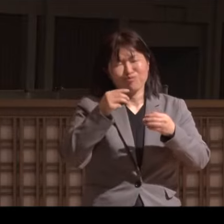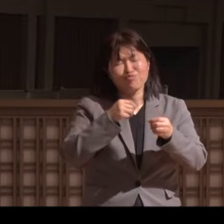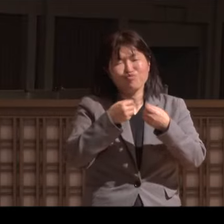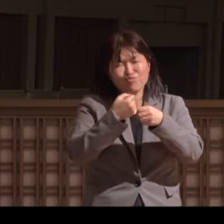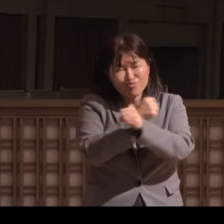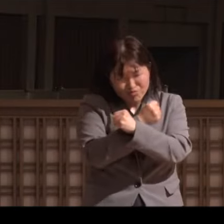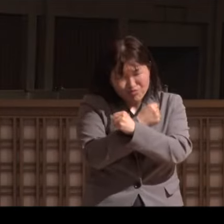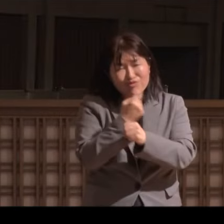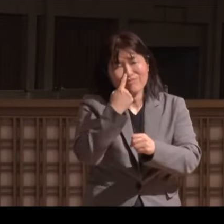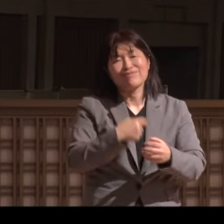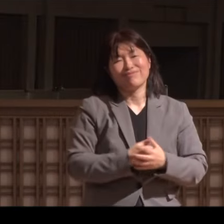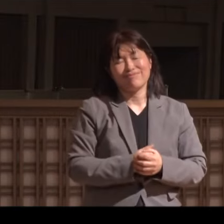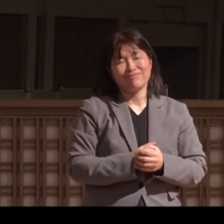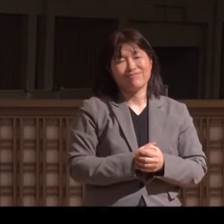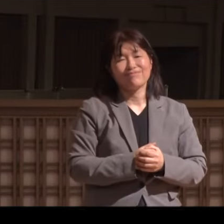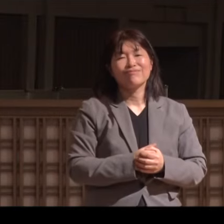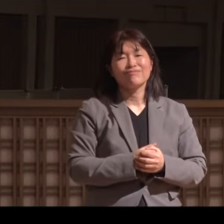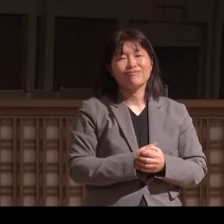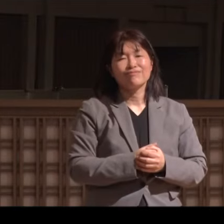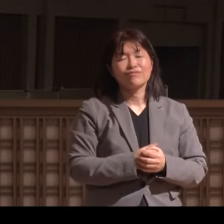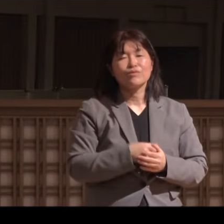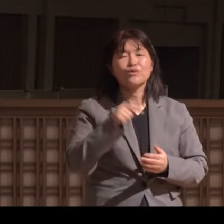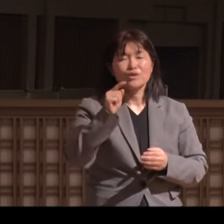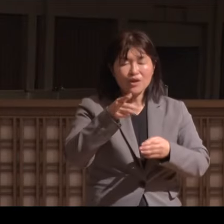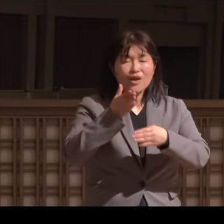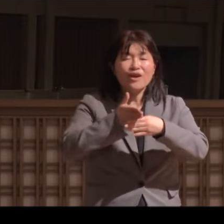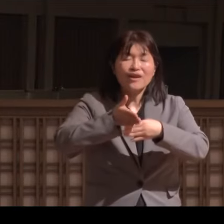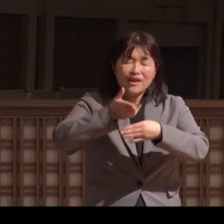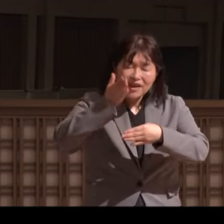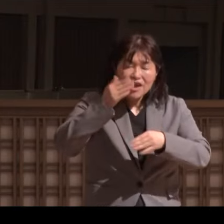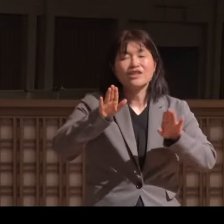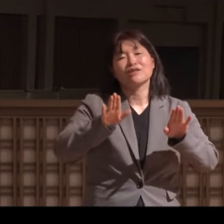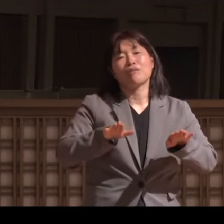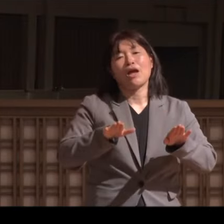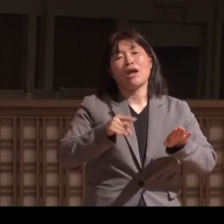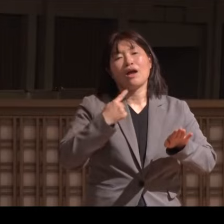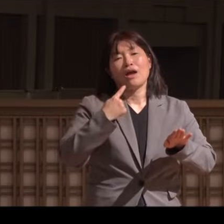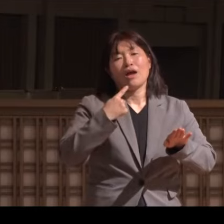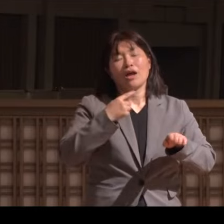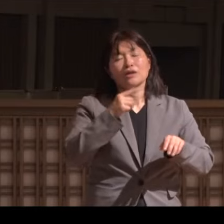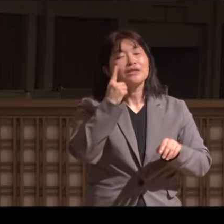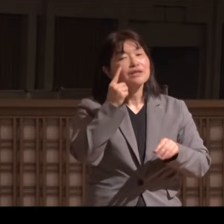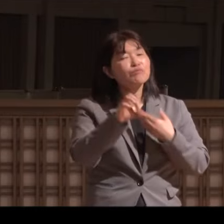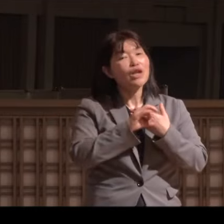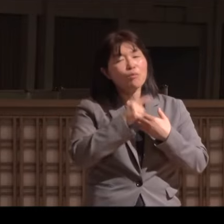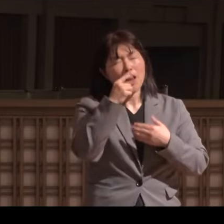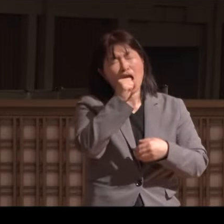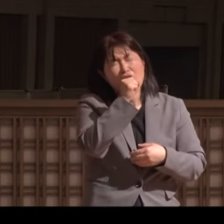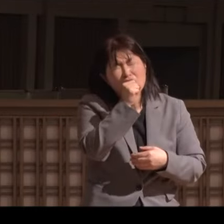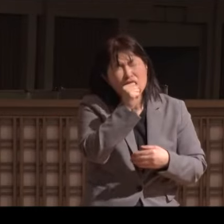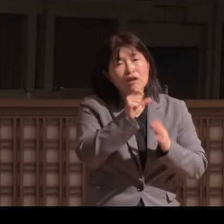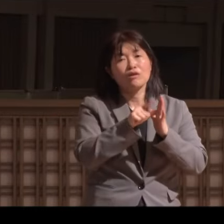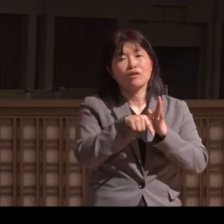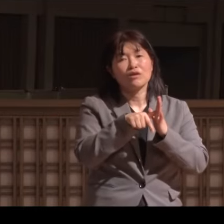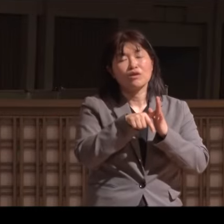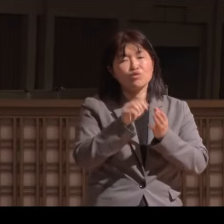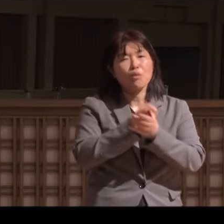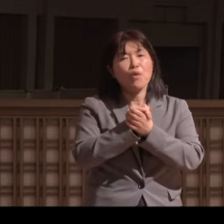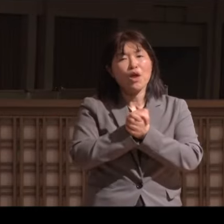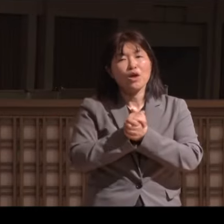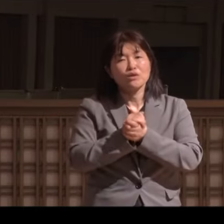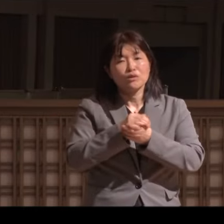との関係性を深めてまいりましたまそのおかげで今はあの私が風を引いてしまった時とかにはあのお